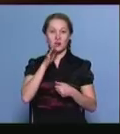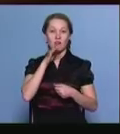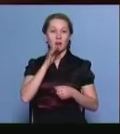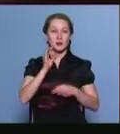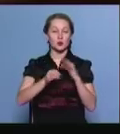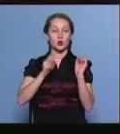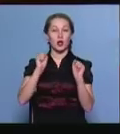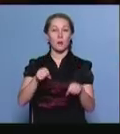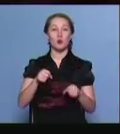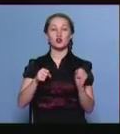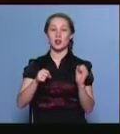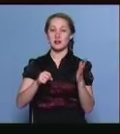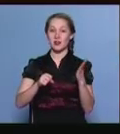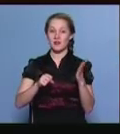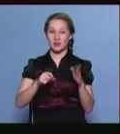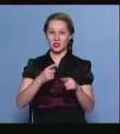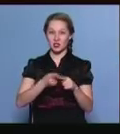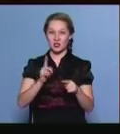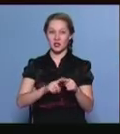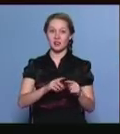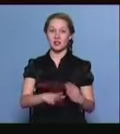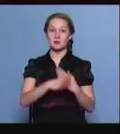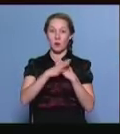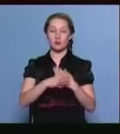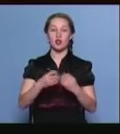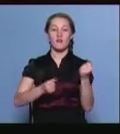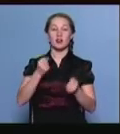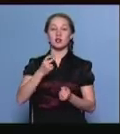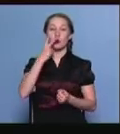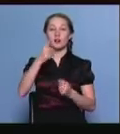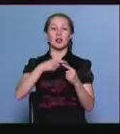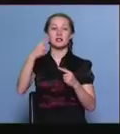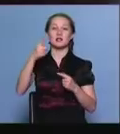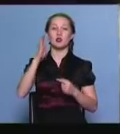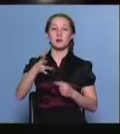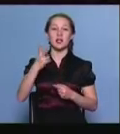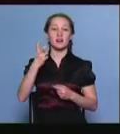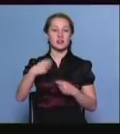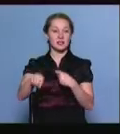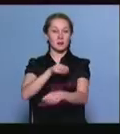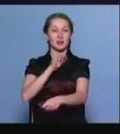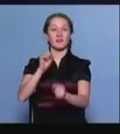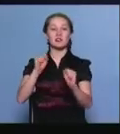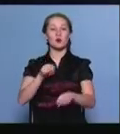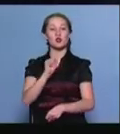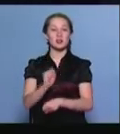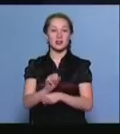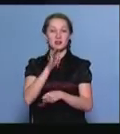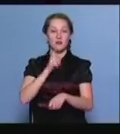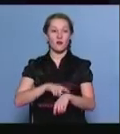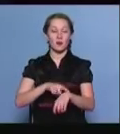вот световозвращатель. С его помощью водитель заметит человека на расстоянии 150-200 метров и успеет вовремя остановиться. Носить